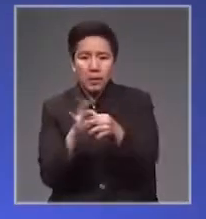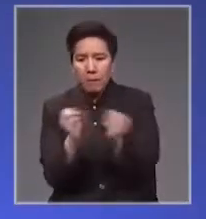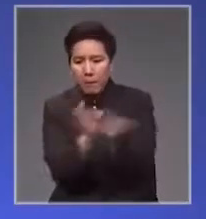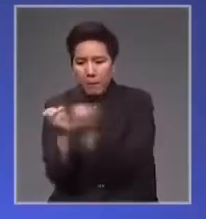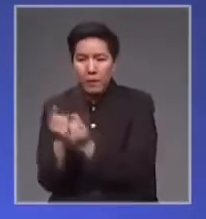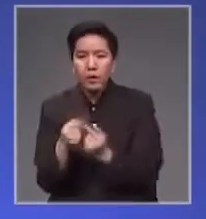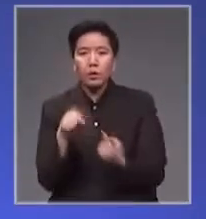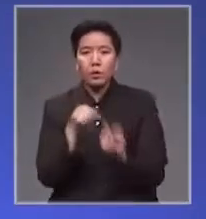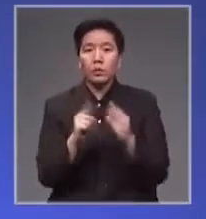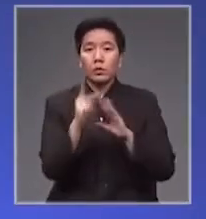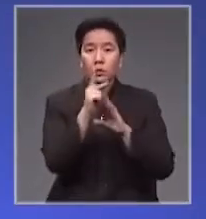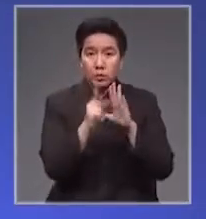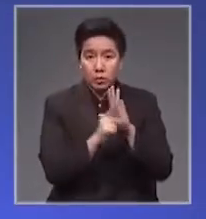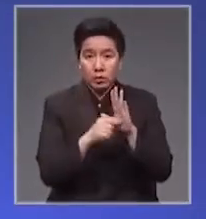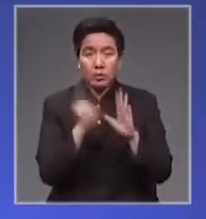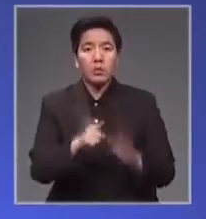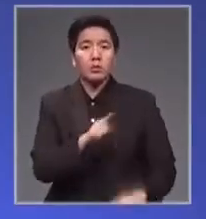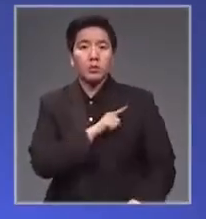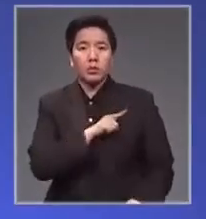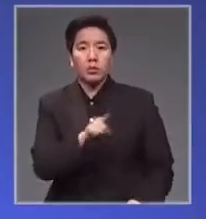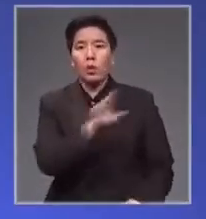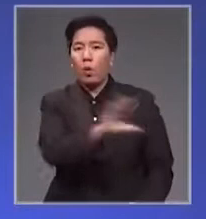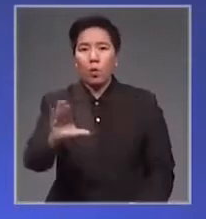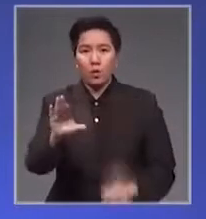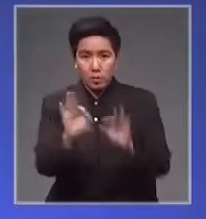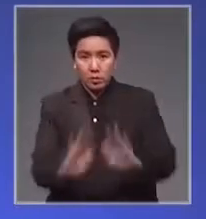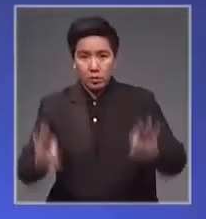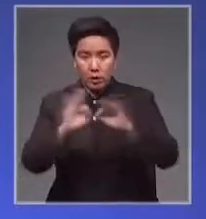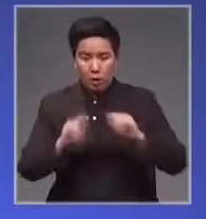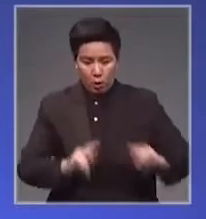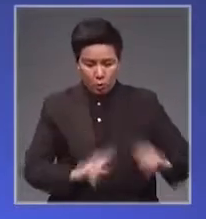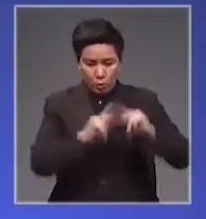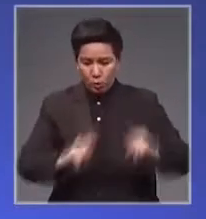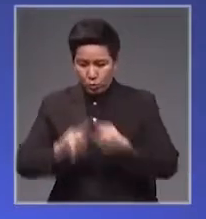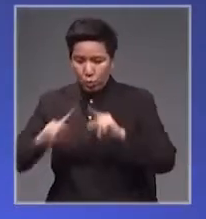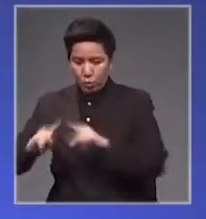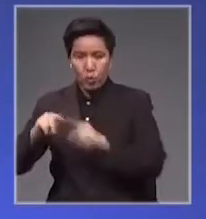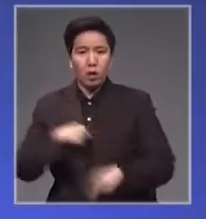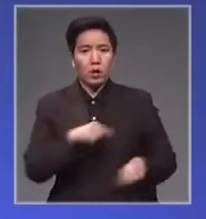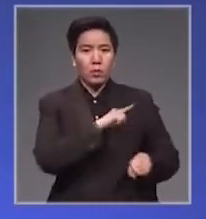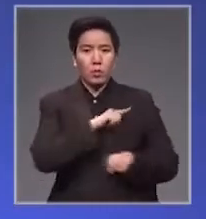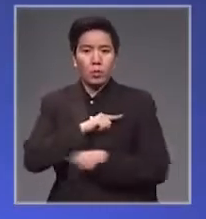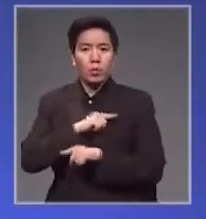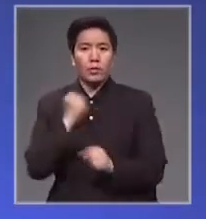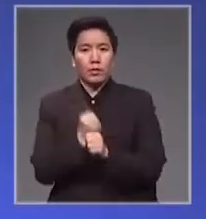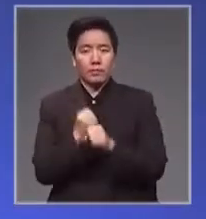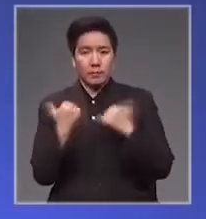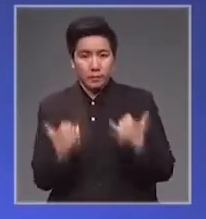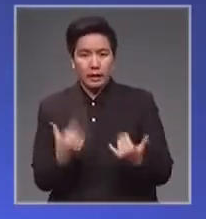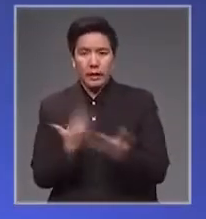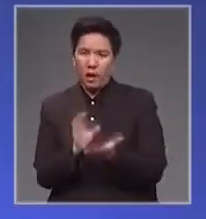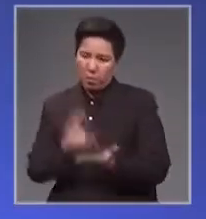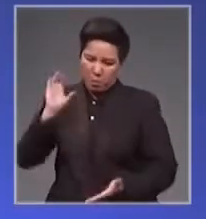กฎหมายมันเป็นภาระหน้าที่ที่จำเป็นที่จะต้องมีหลายกระทรวงหลายหน่วยงานหลายโครงการนะครับใช้งบประมาณหลายส่ว